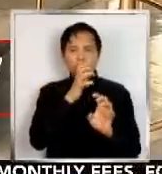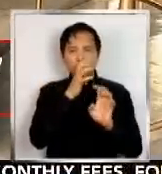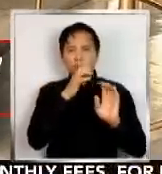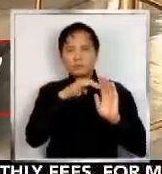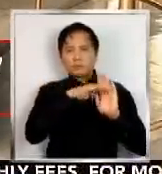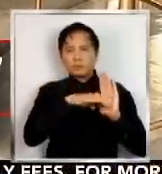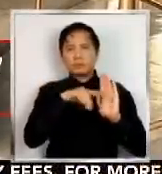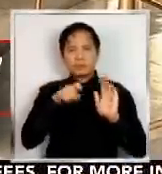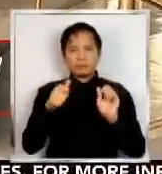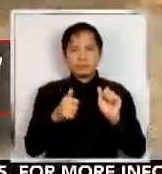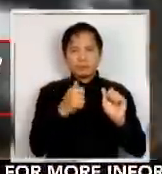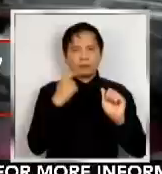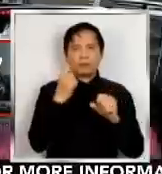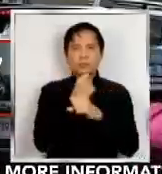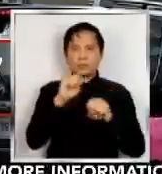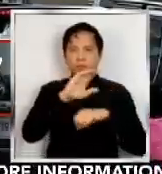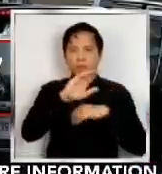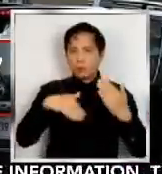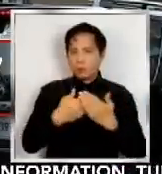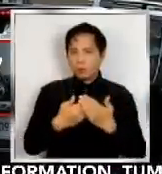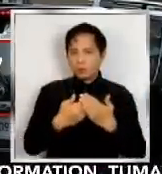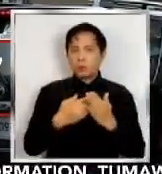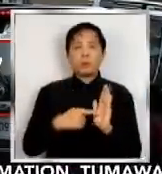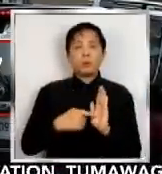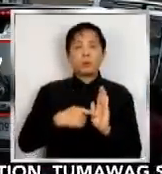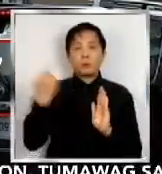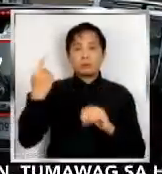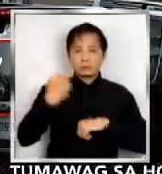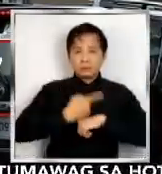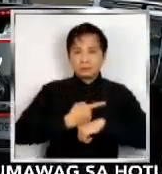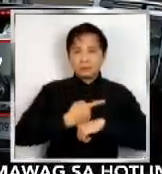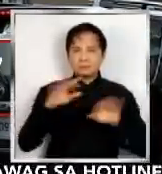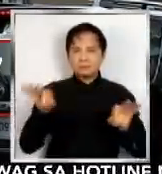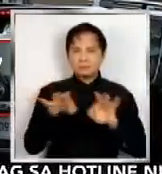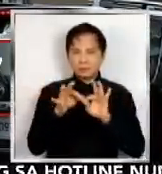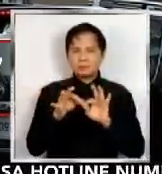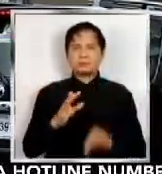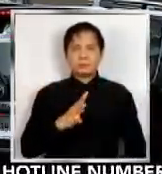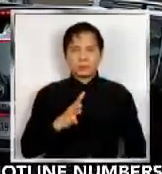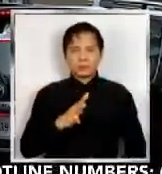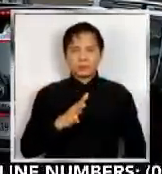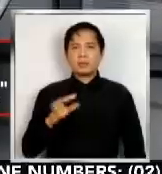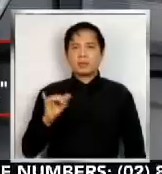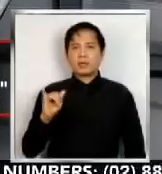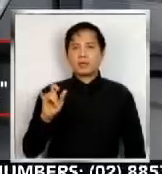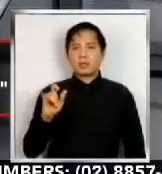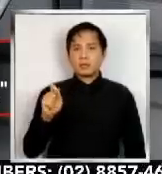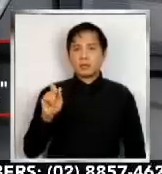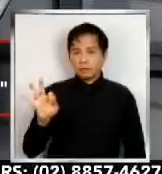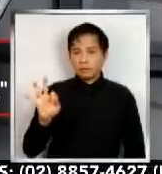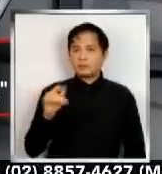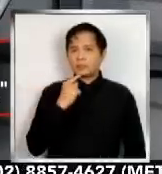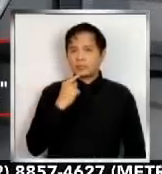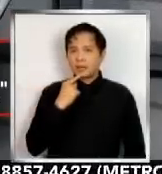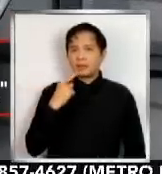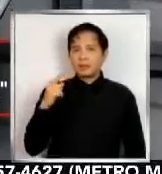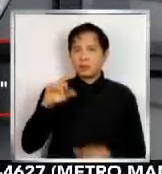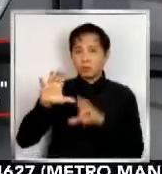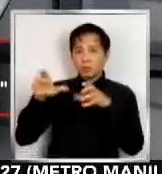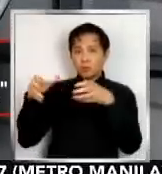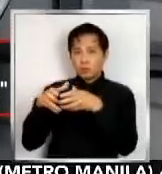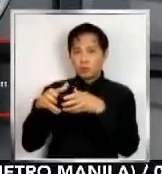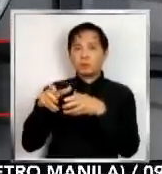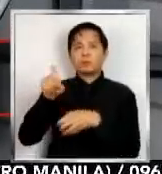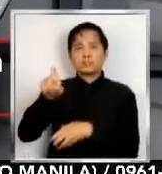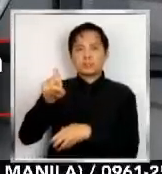sa once a day na religious event, pinayagan na rin ng IATF ang hiling ng Professional Regulation Commission na magsagawa ng licensure exam sa